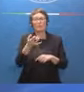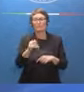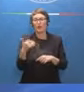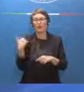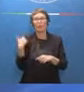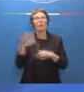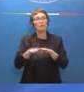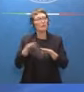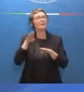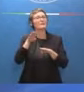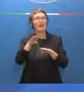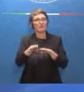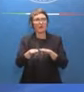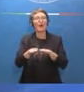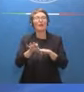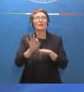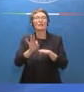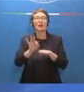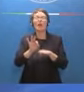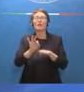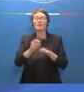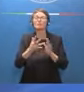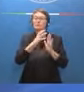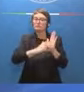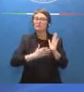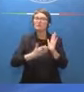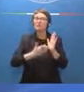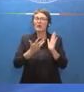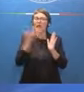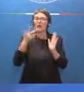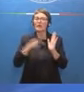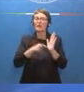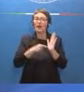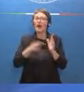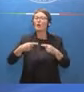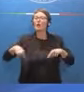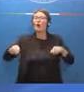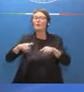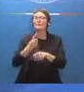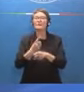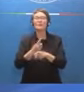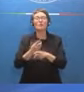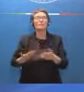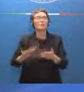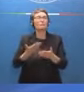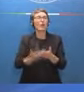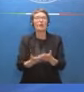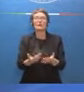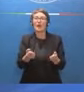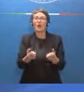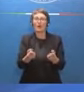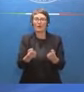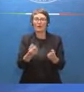mettendo nero su bianco la richiesta alla Commissione di formulare una proposta concreta sul tema di un corridoio dinamico,